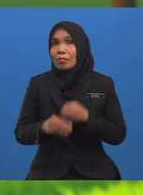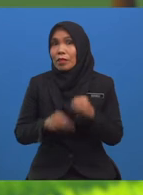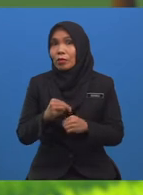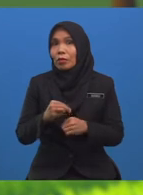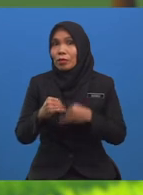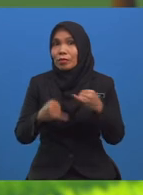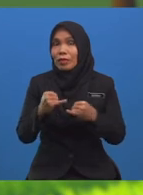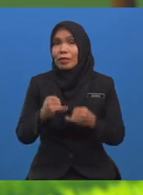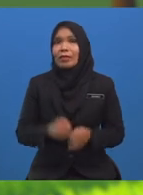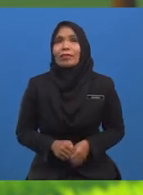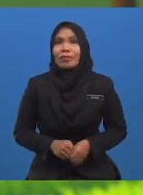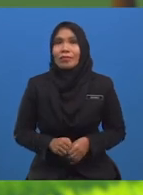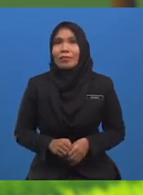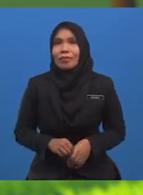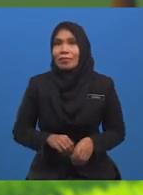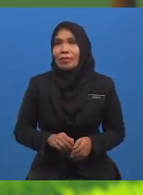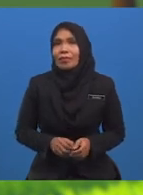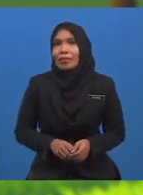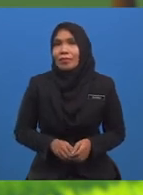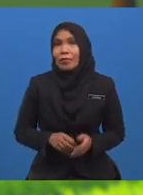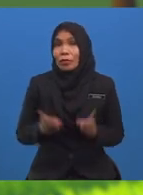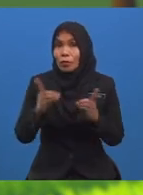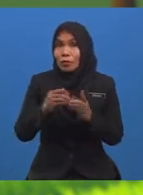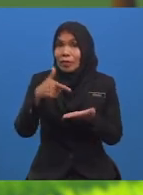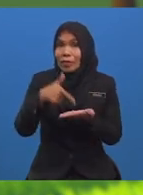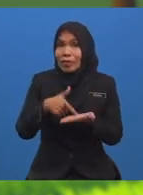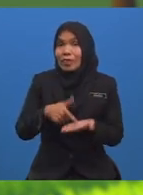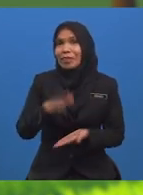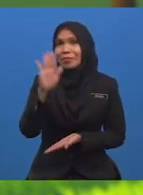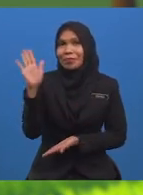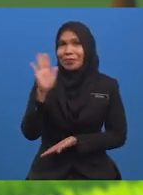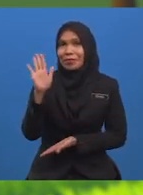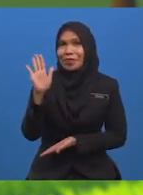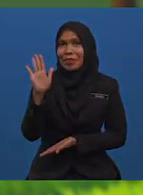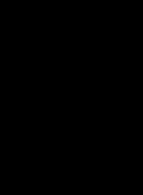jaya. Semoga kita berjumpa lagi di lain hari. Bye-bye.